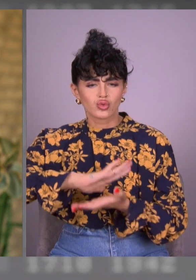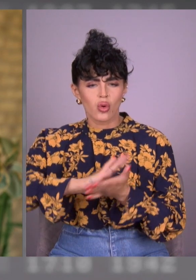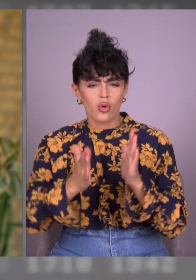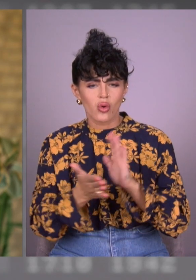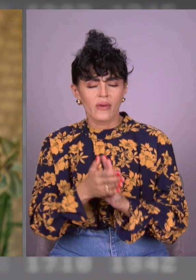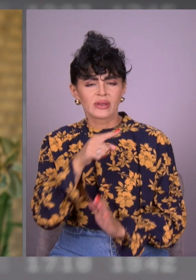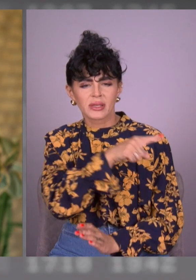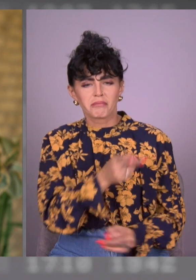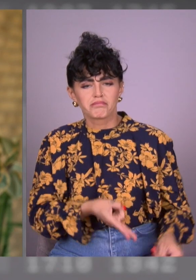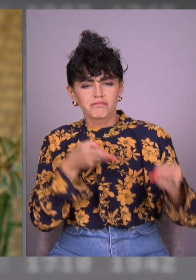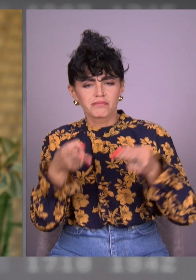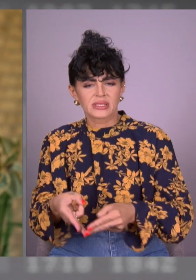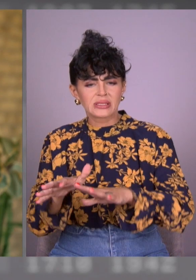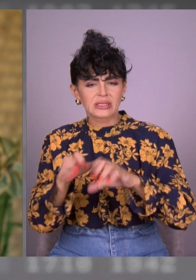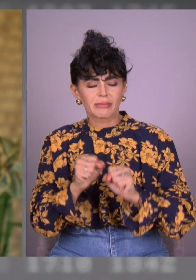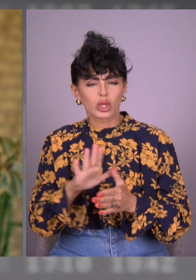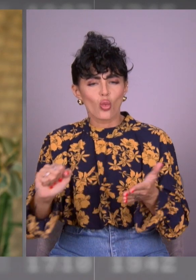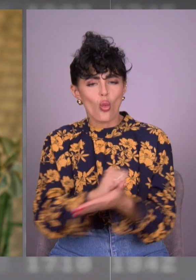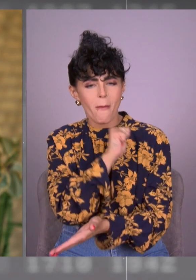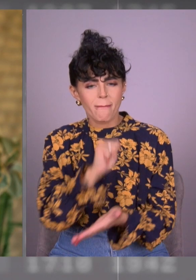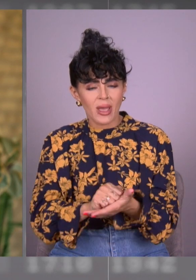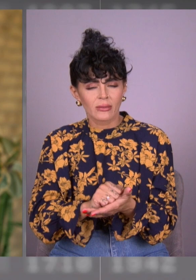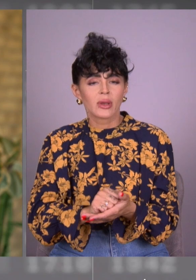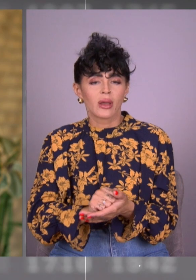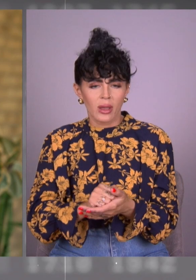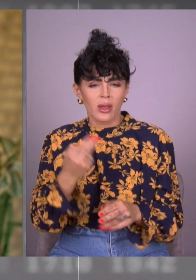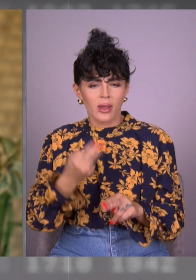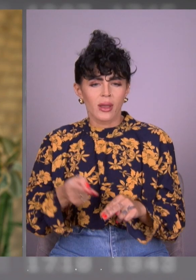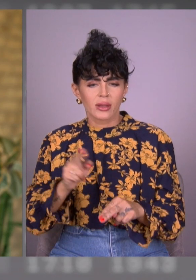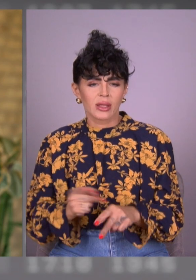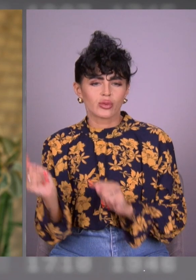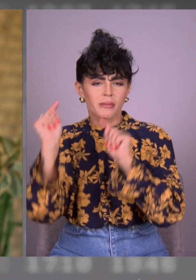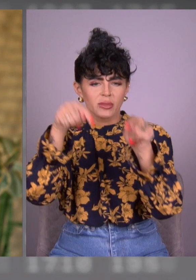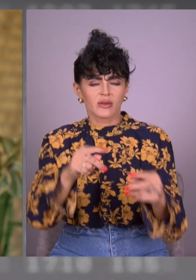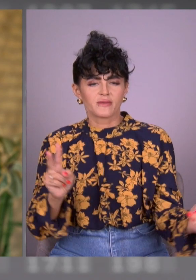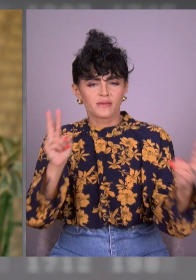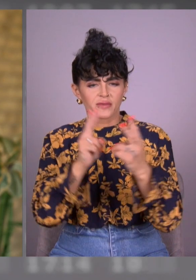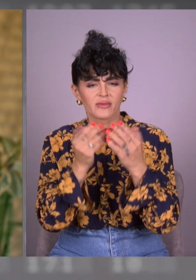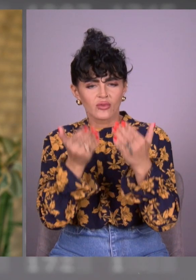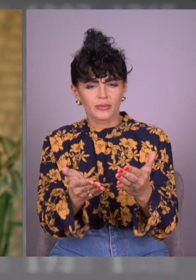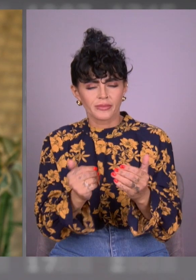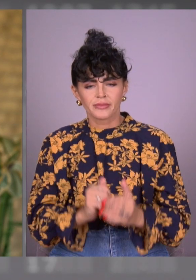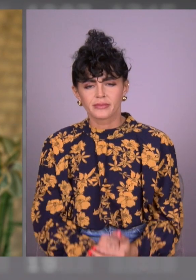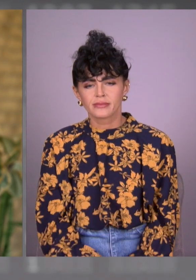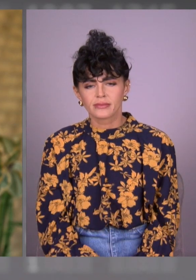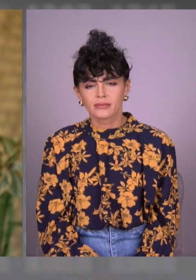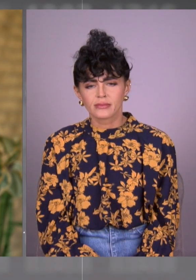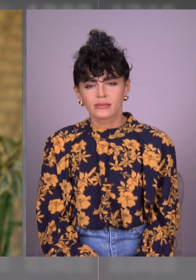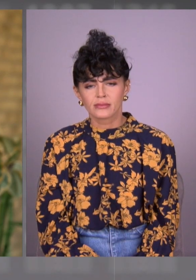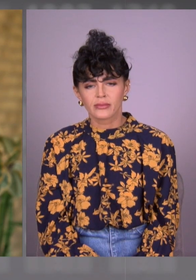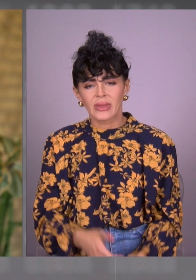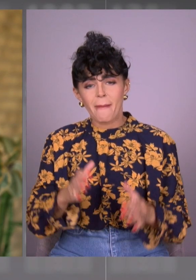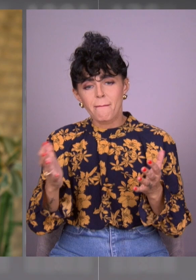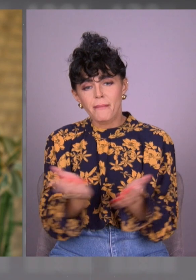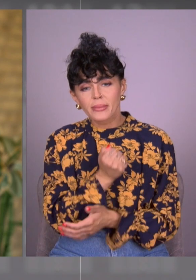забрав документи. І вже Лілія поїхала туди на зустріч до нього. Але чи